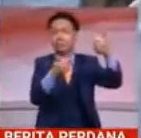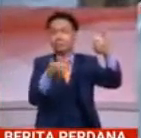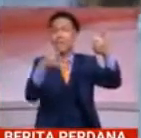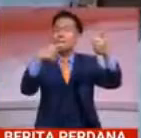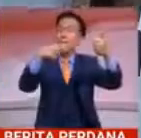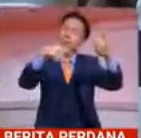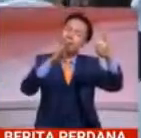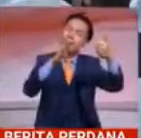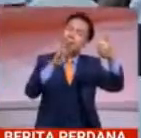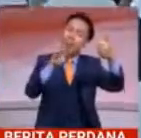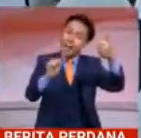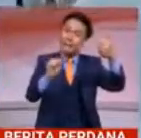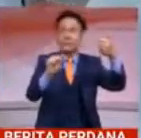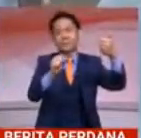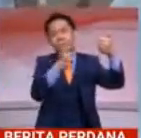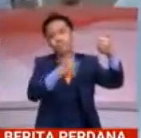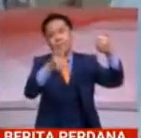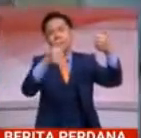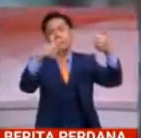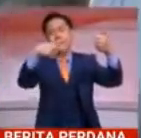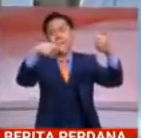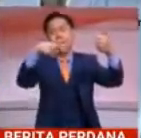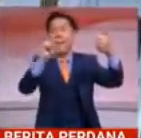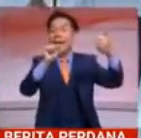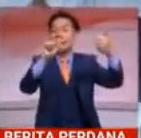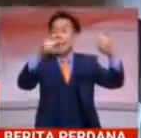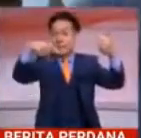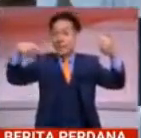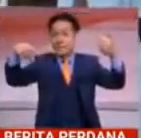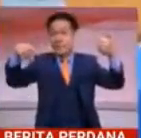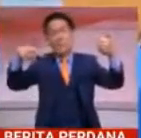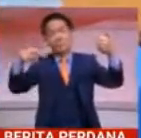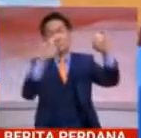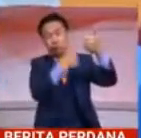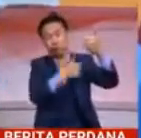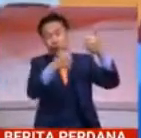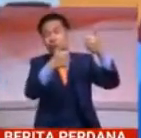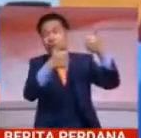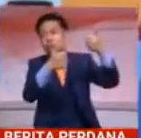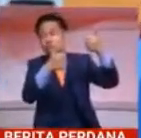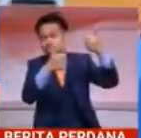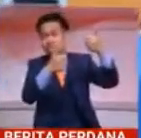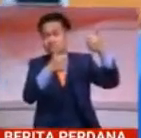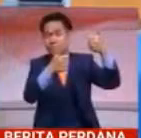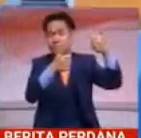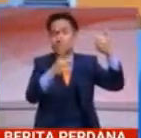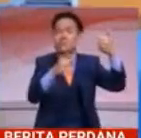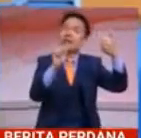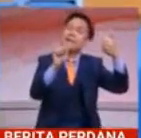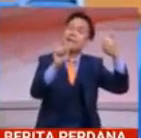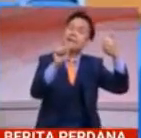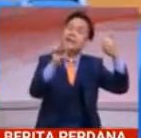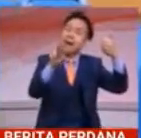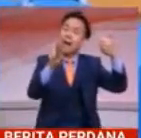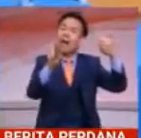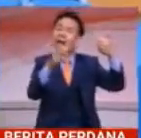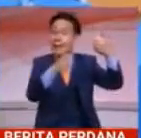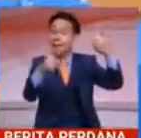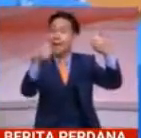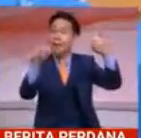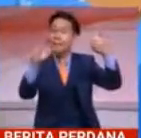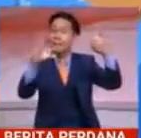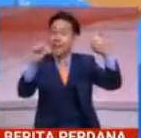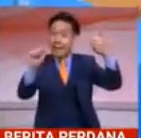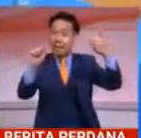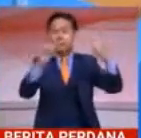Sabah, PBRS, Parti Maju Sabah, SAPP, Parti Solidariti Tanah Airku, STAR dan MCA